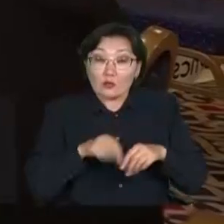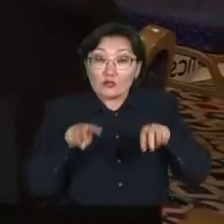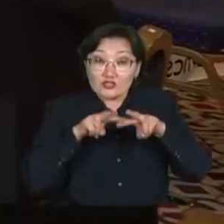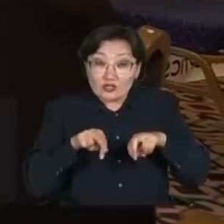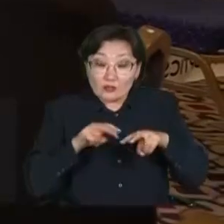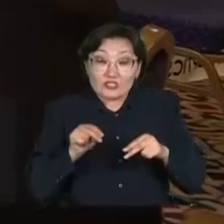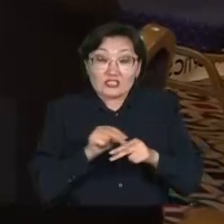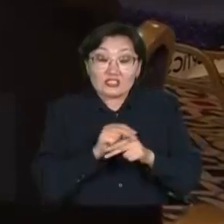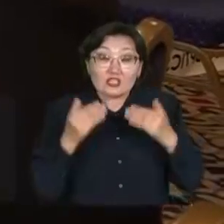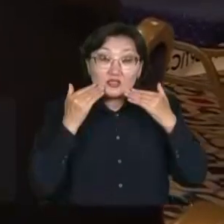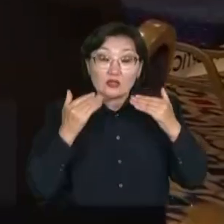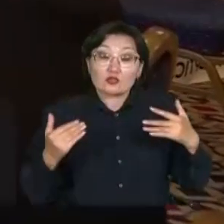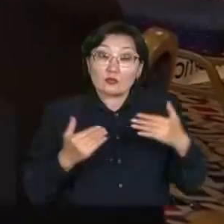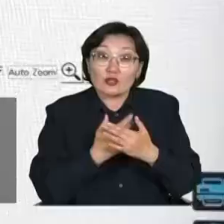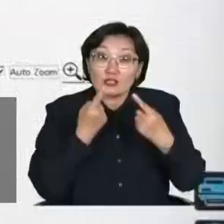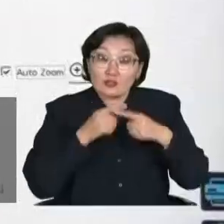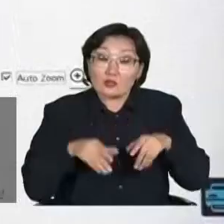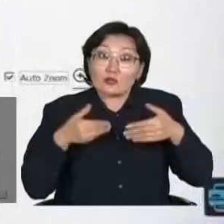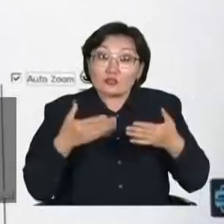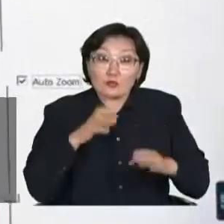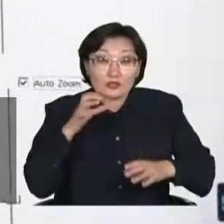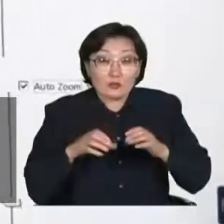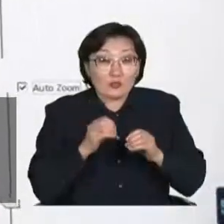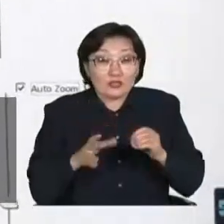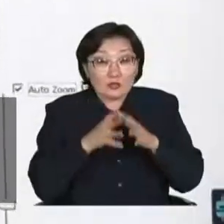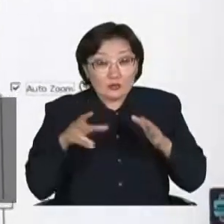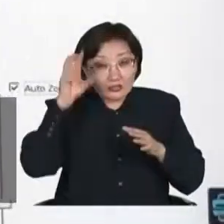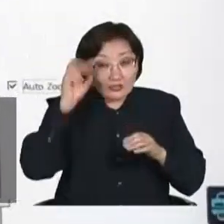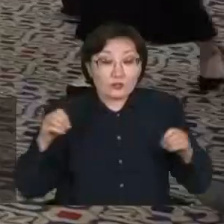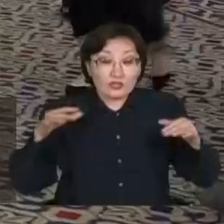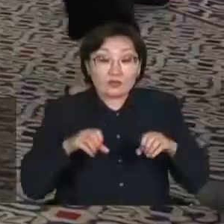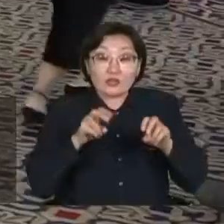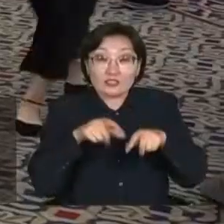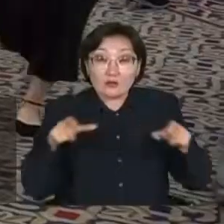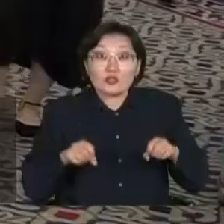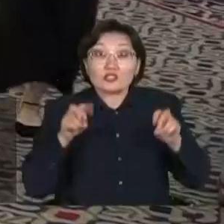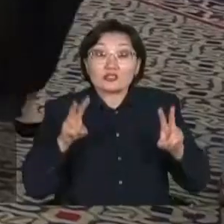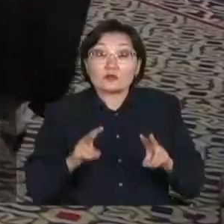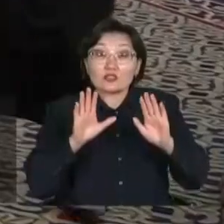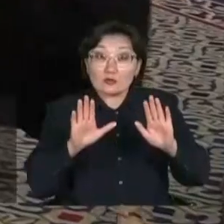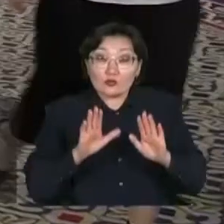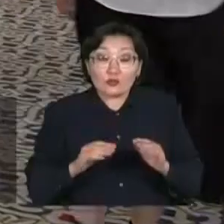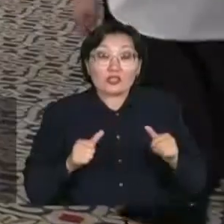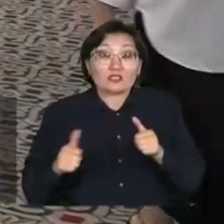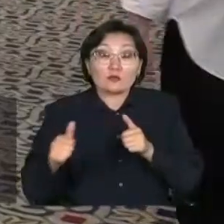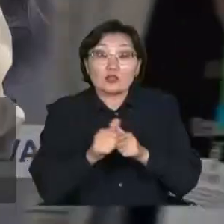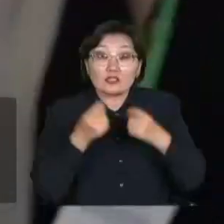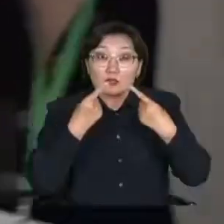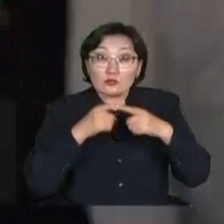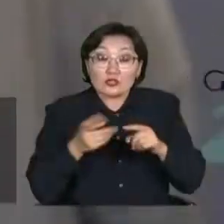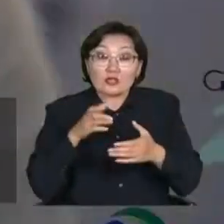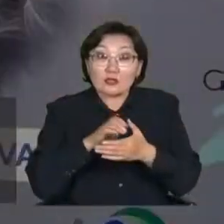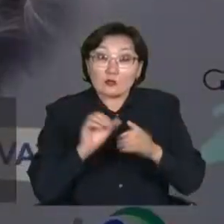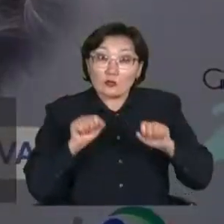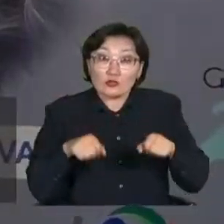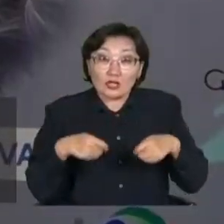мен емдеудегі соңғы инновациялар ұсынылған. Әлемнің 10-нан аса елінен жиналған мамандар арнайы көрмеде озық технологиялармен танысуға